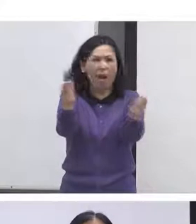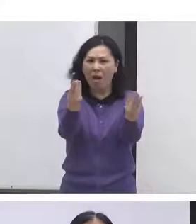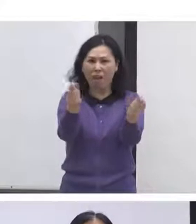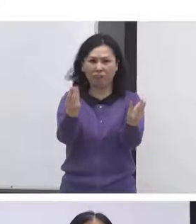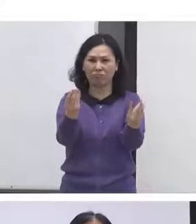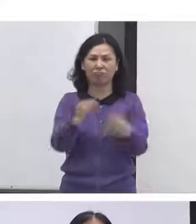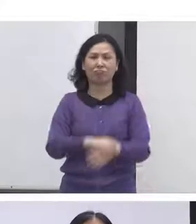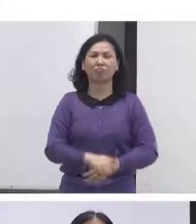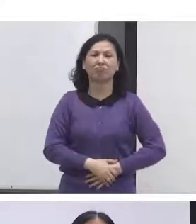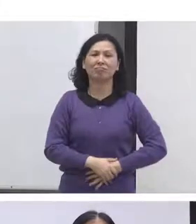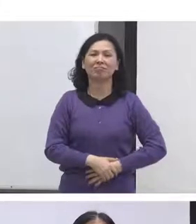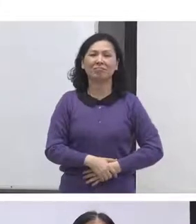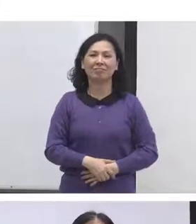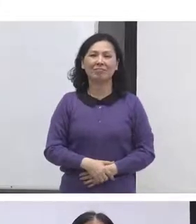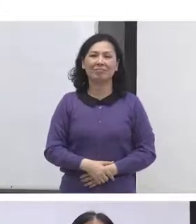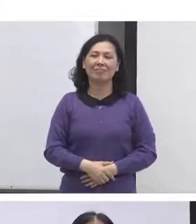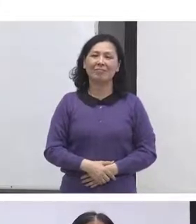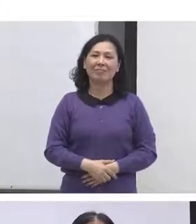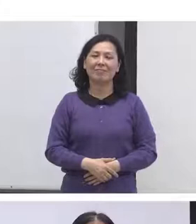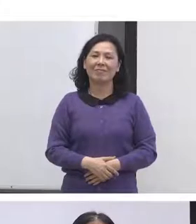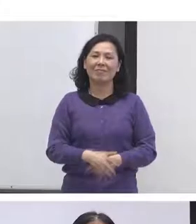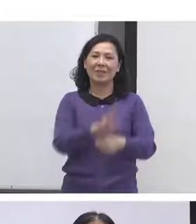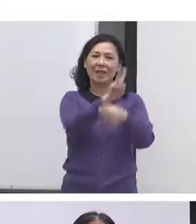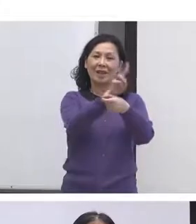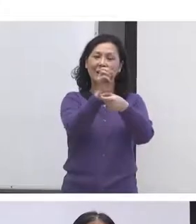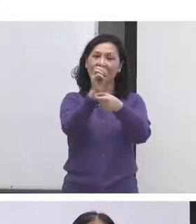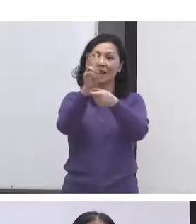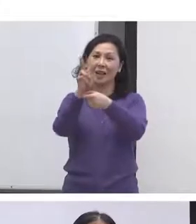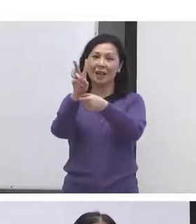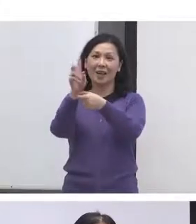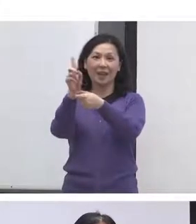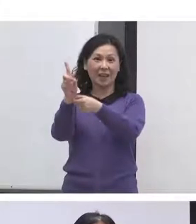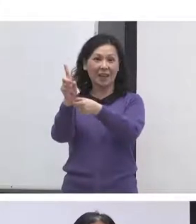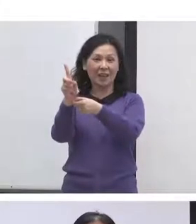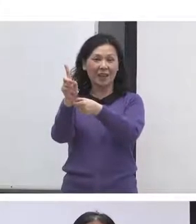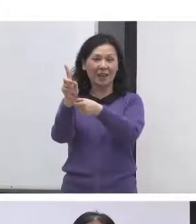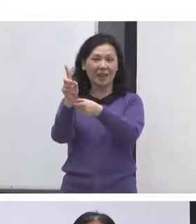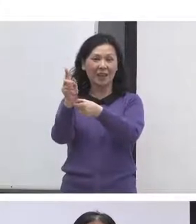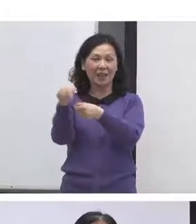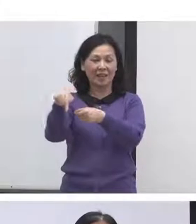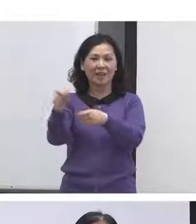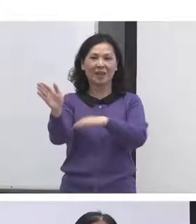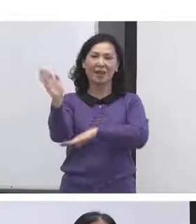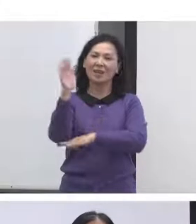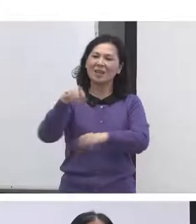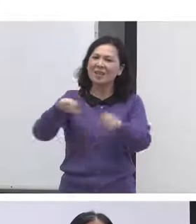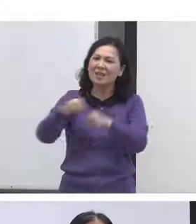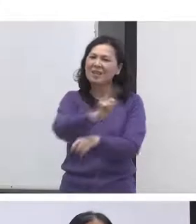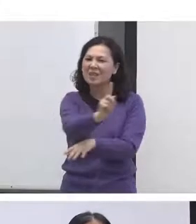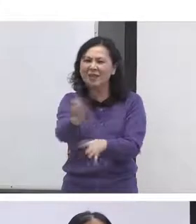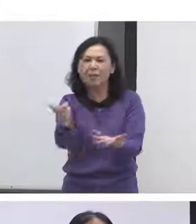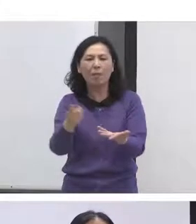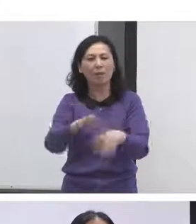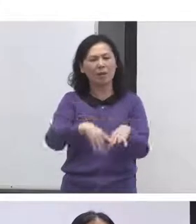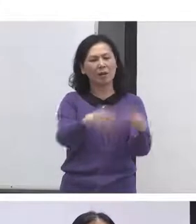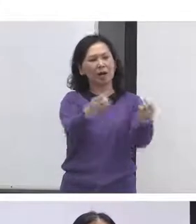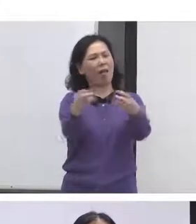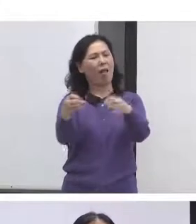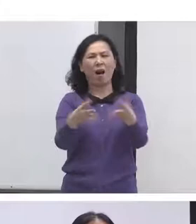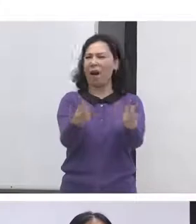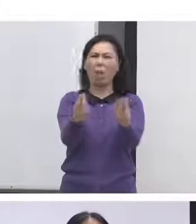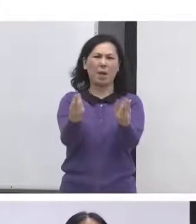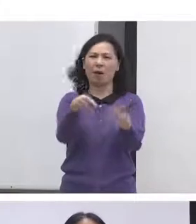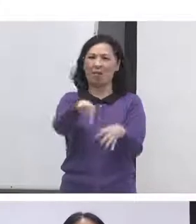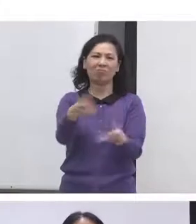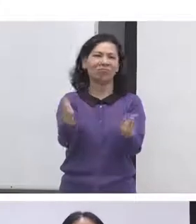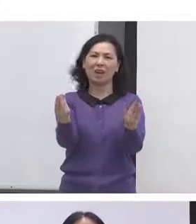没有不会，对对，2021在什么政策策略什么东西，对，没有这个东西。当然